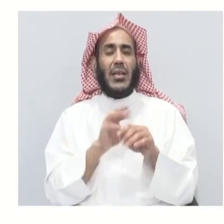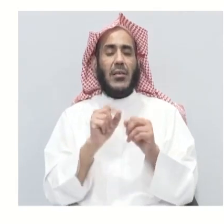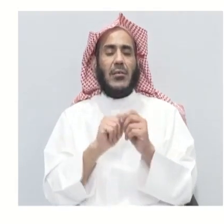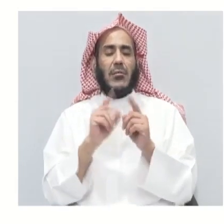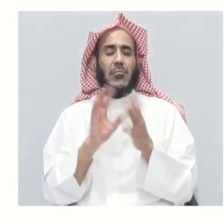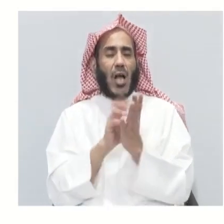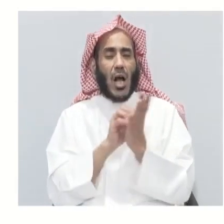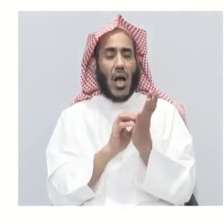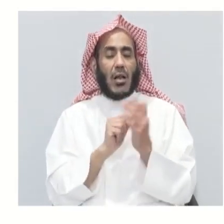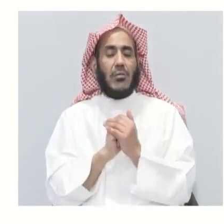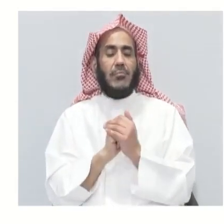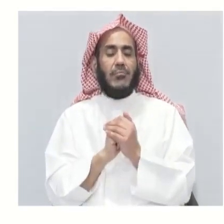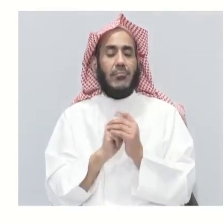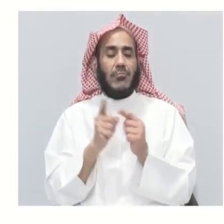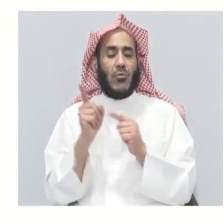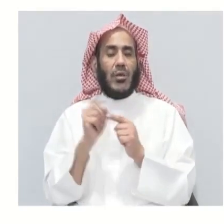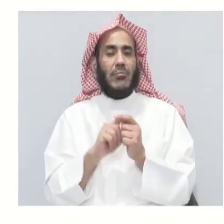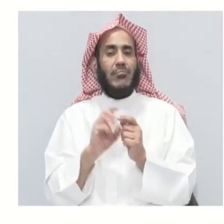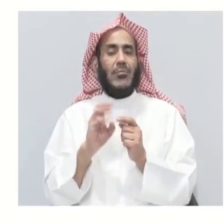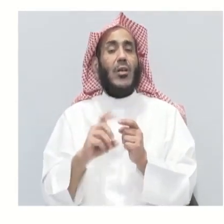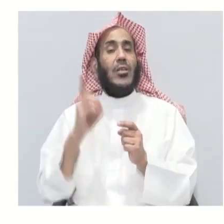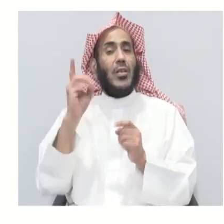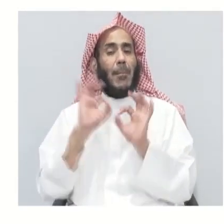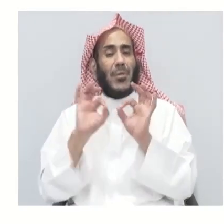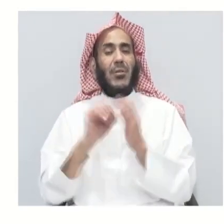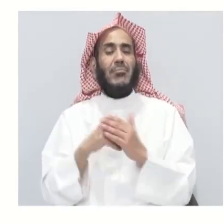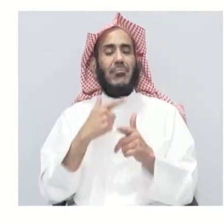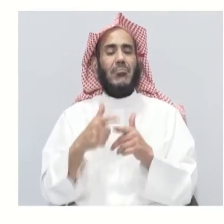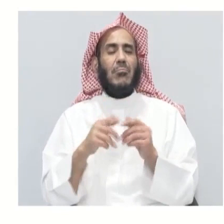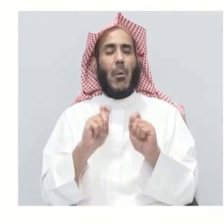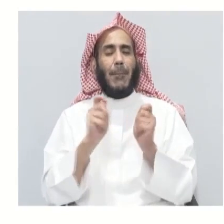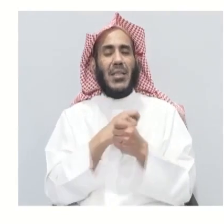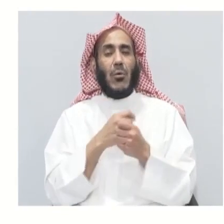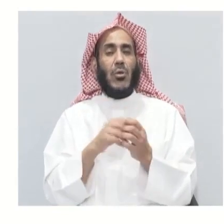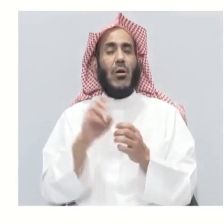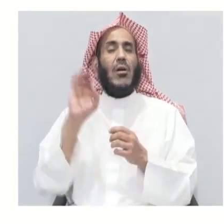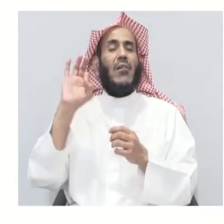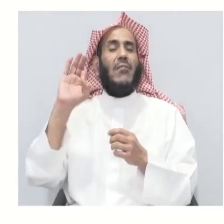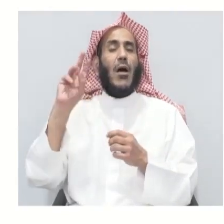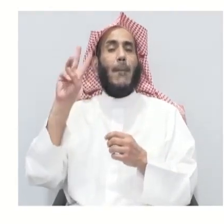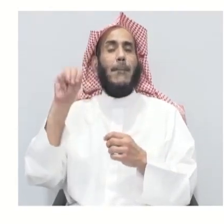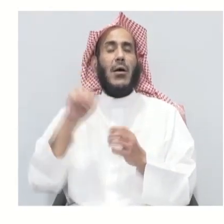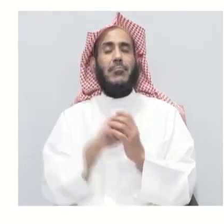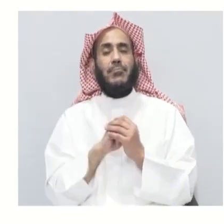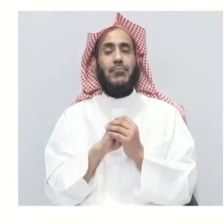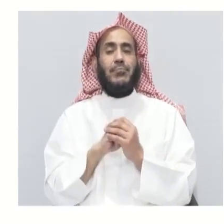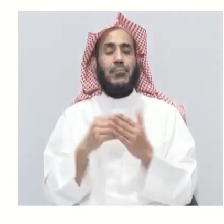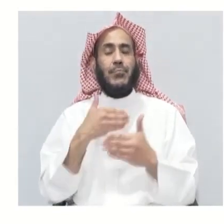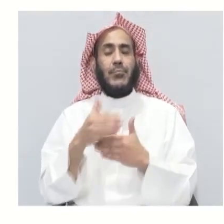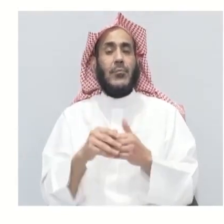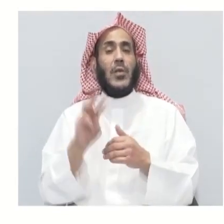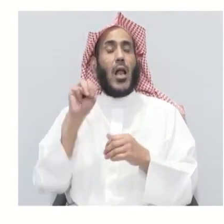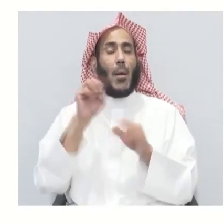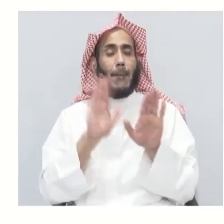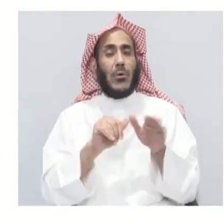بالتك الحاسبه بعد ذلك الخطوه الثانيه ساقوم بالتعويض في قانون فما فبالتالي الام